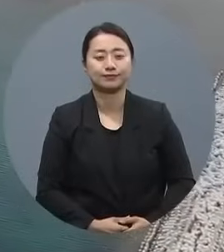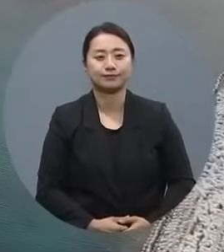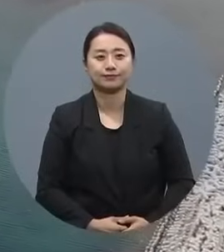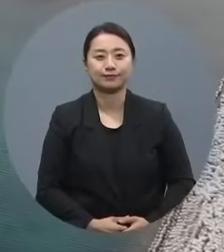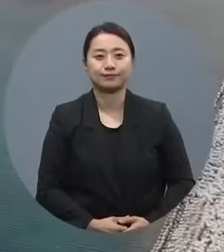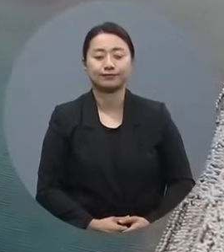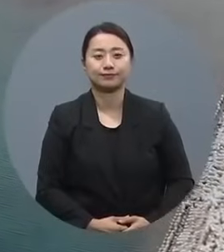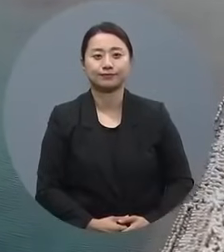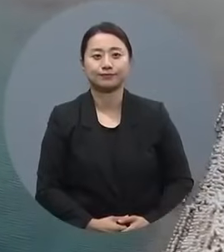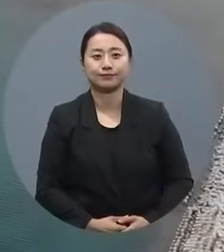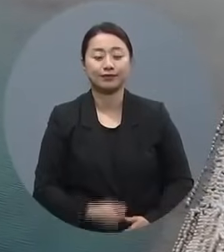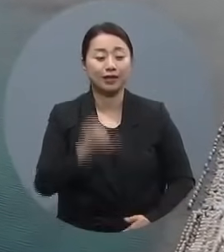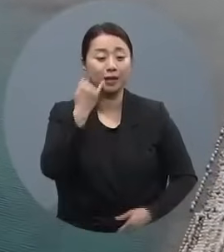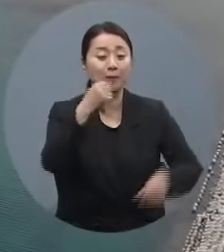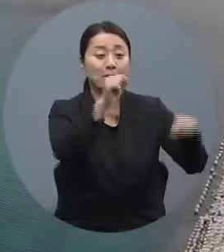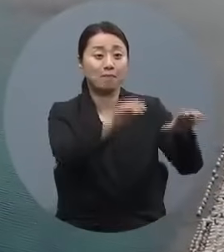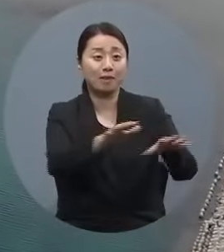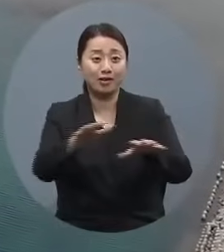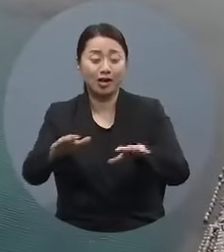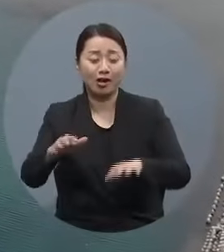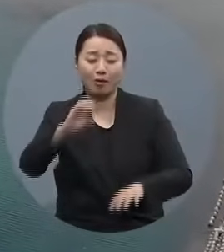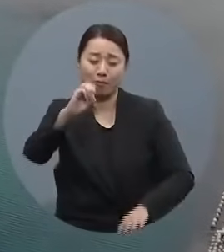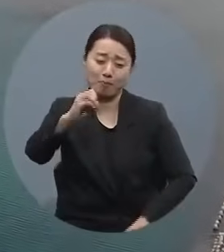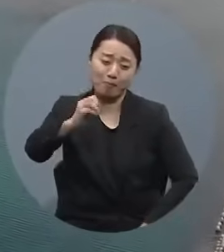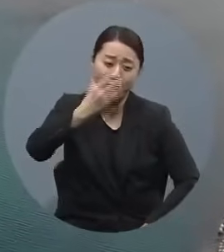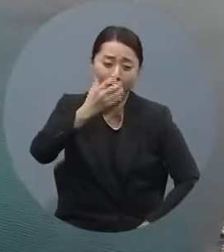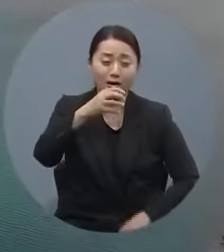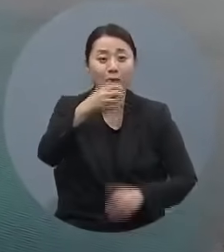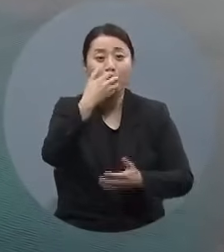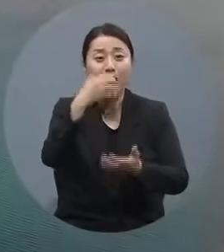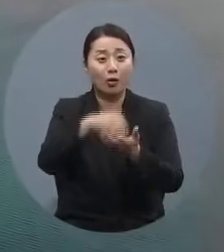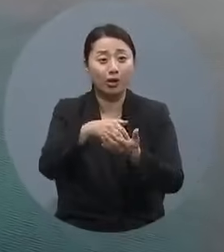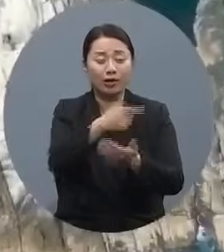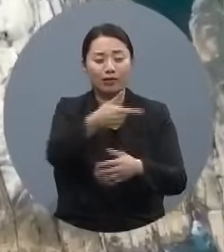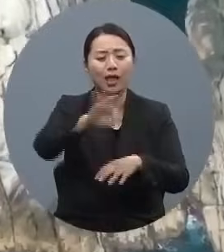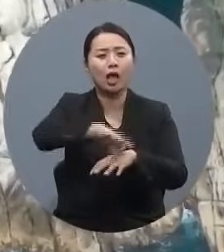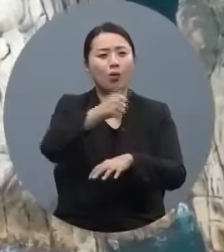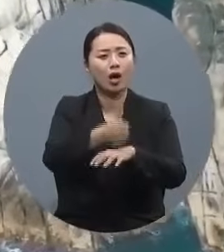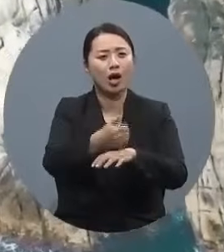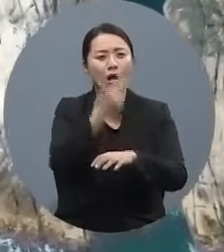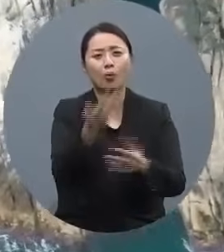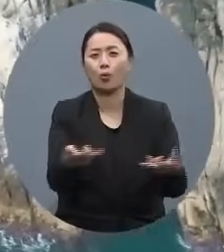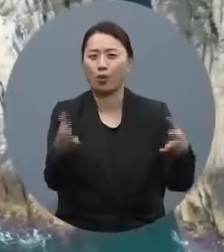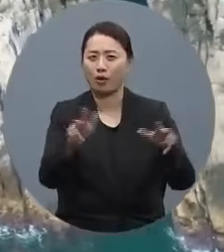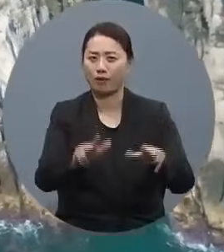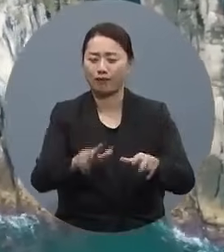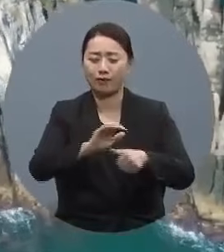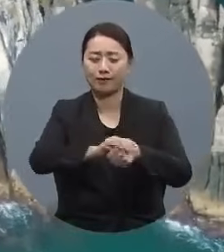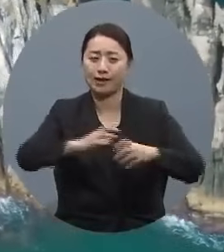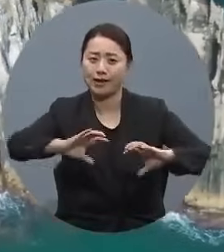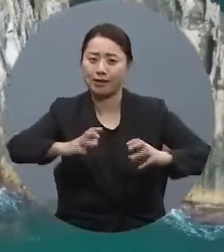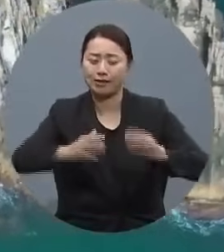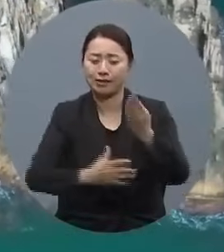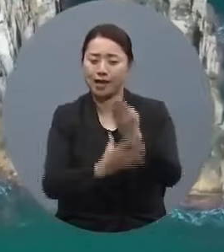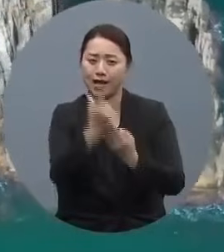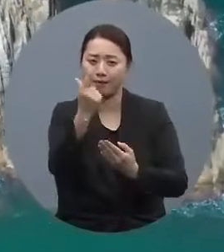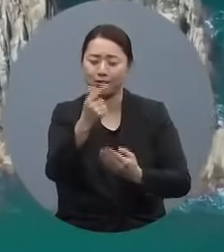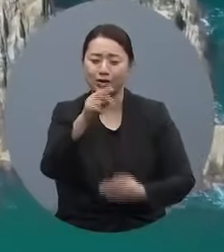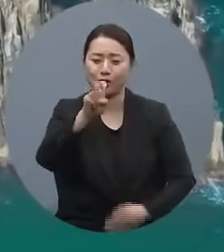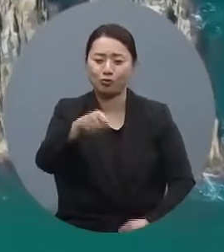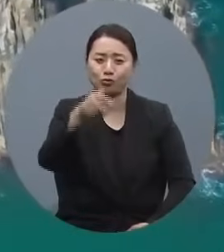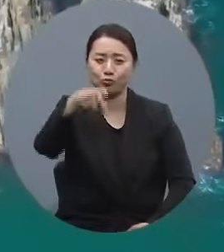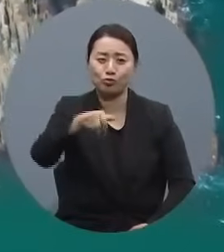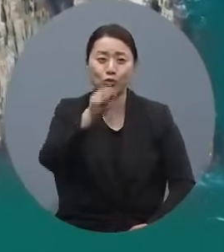기자입니다 푸른 바다와 기암괴석이 절경을 이른 울산 대왕암 공원 신라 시대의 삼국통일을 이룩했던